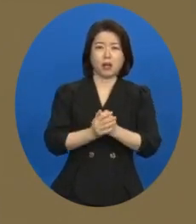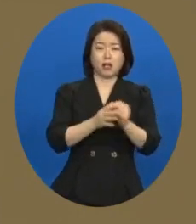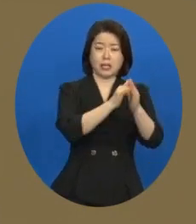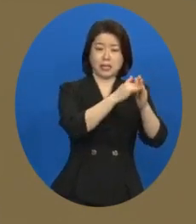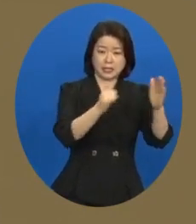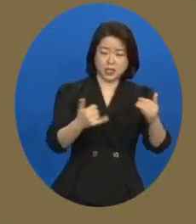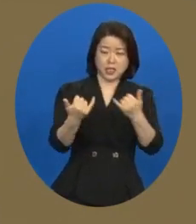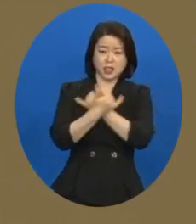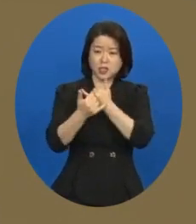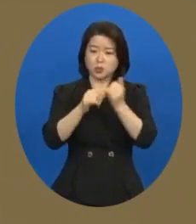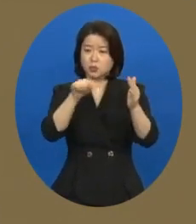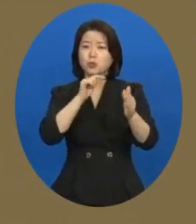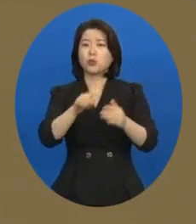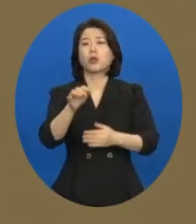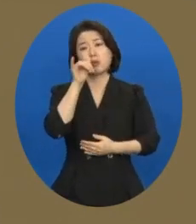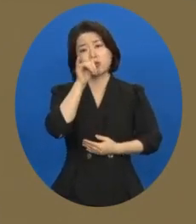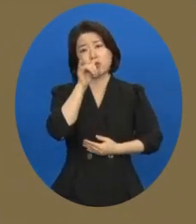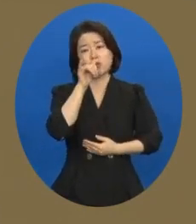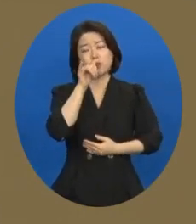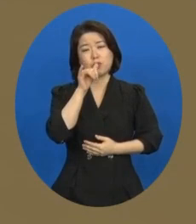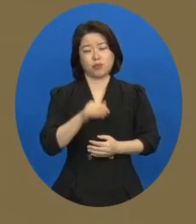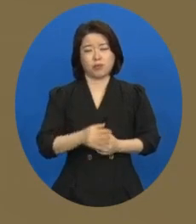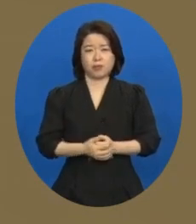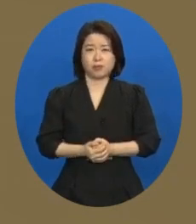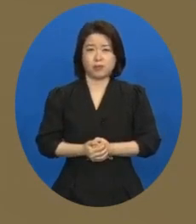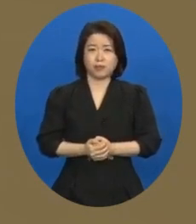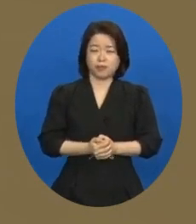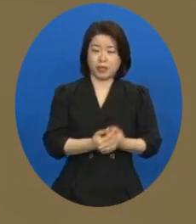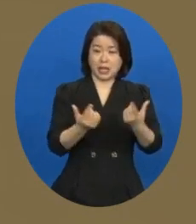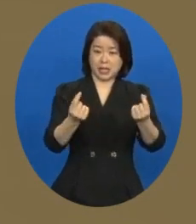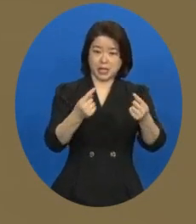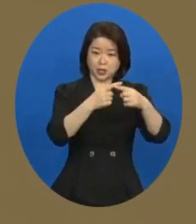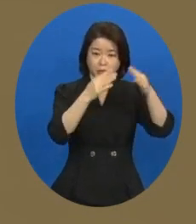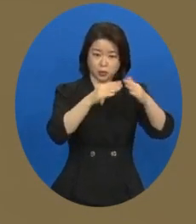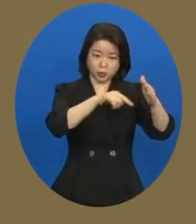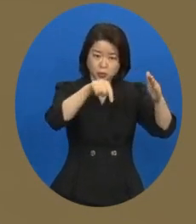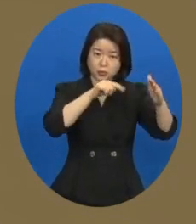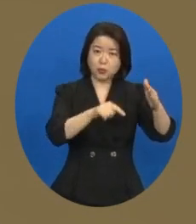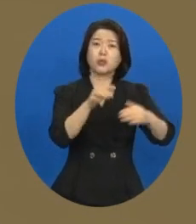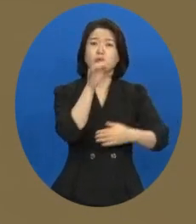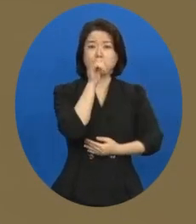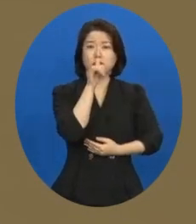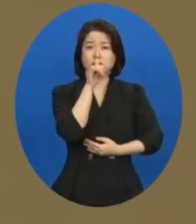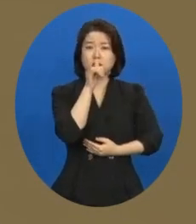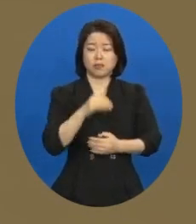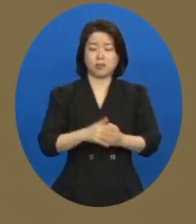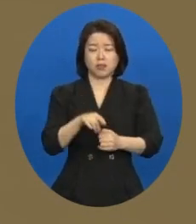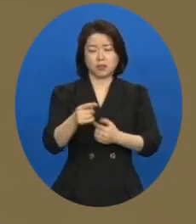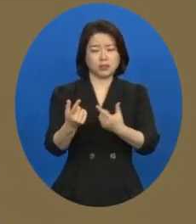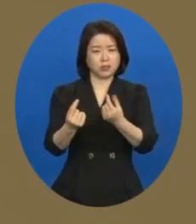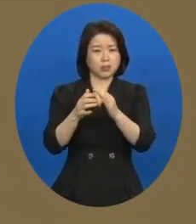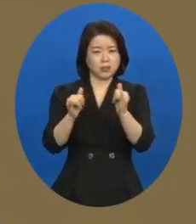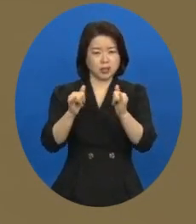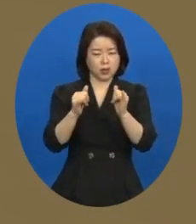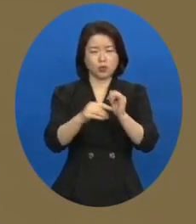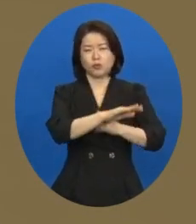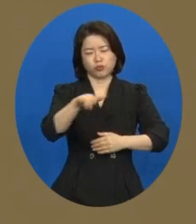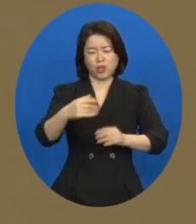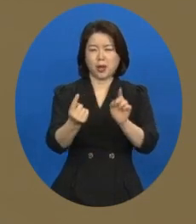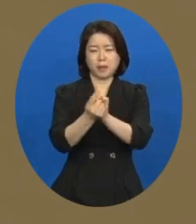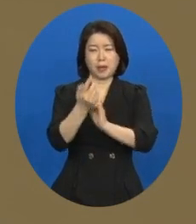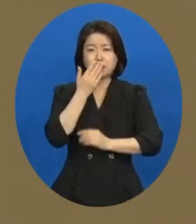가족과 친척 중에도 그런 사람들이 있잖아요. 같은 교인들 사이에도 그런 사람들을 보지 않습니까?